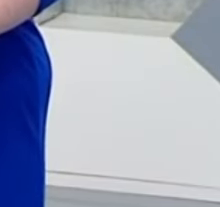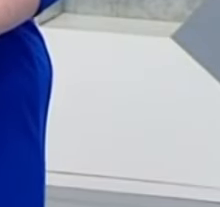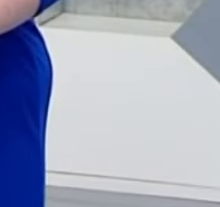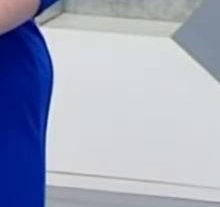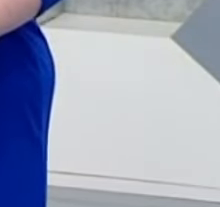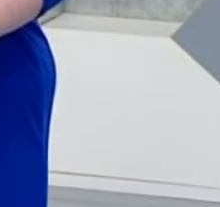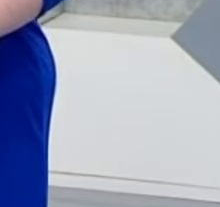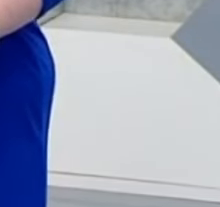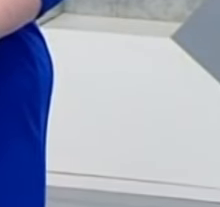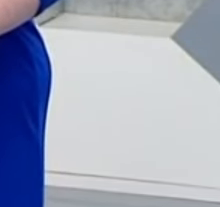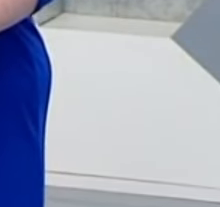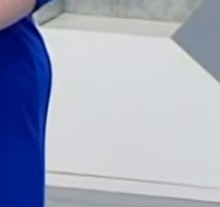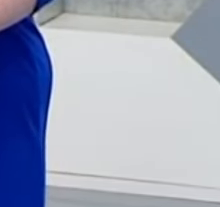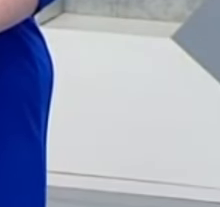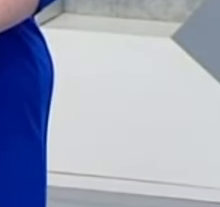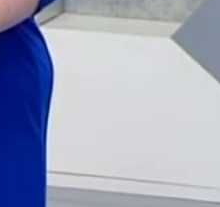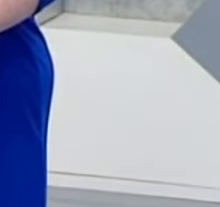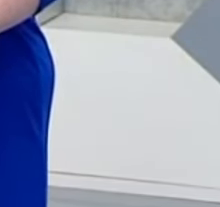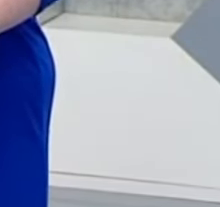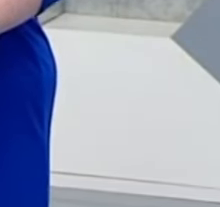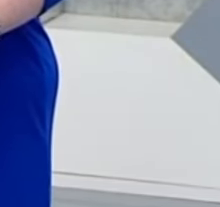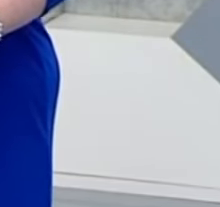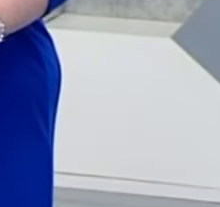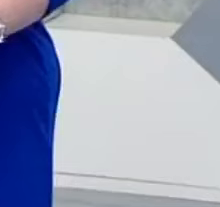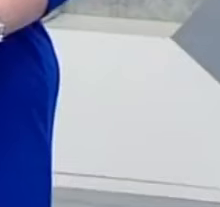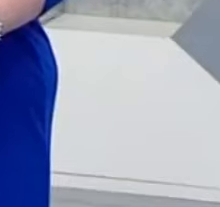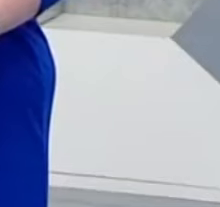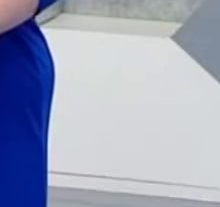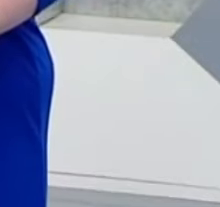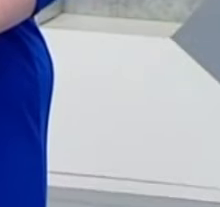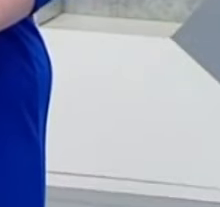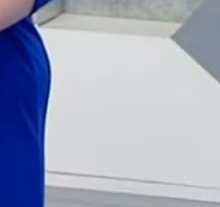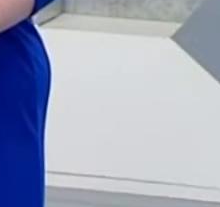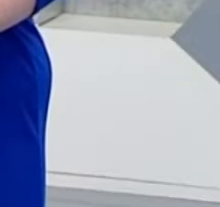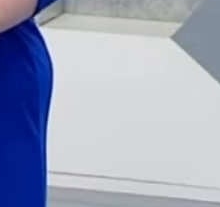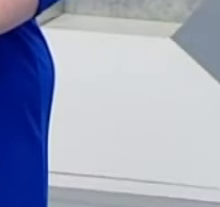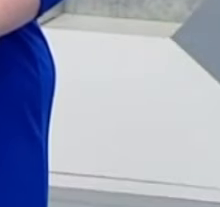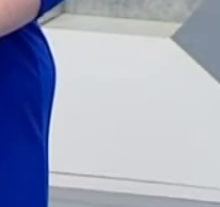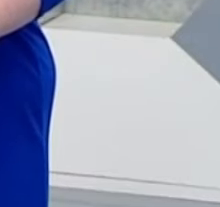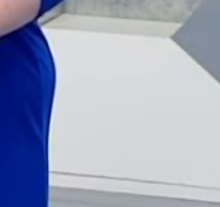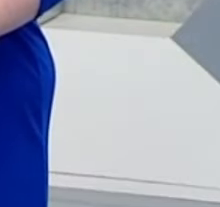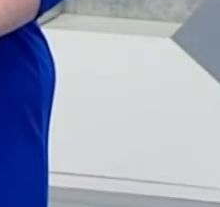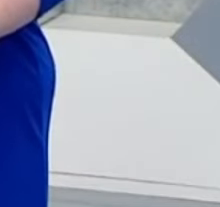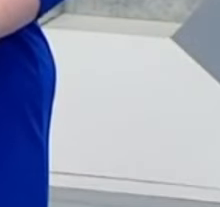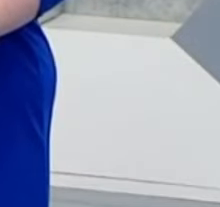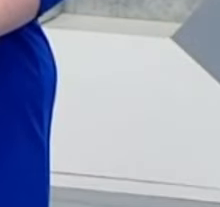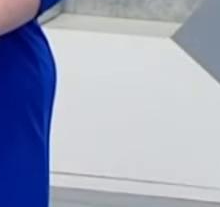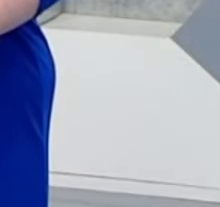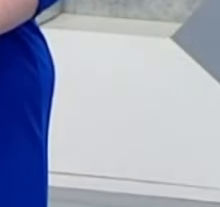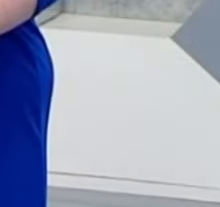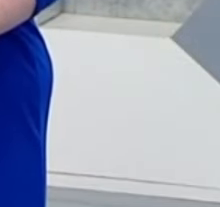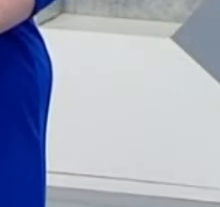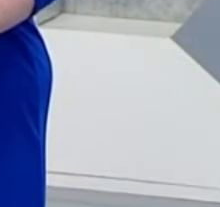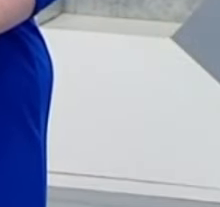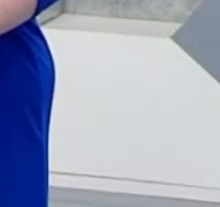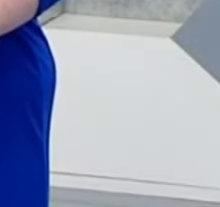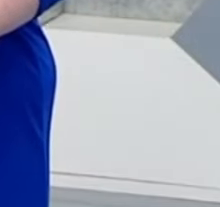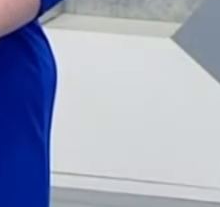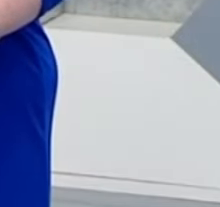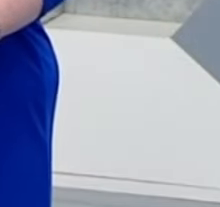mga maiinit na balita, mag-subscribe sa GMA Integrated News sa YouTube. Sa mga kapuso naman abroad, subaybayan nyo kami sa